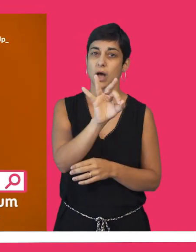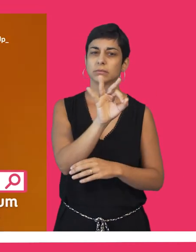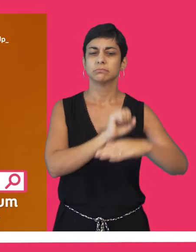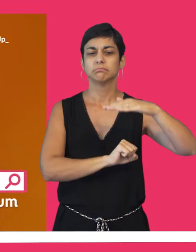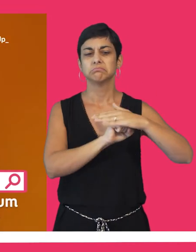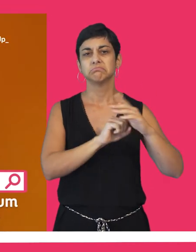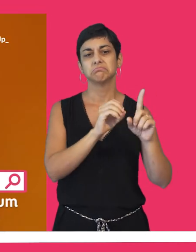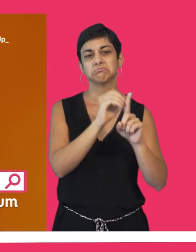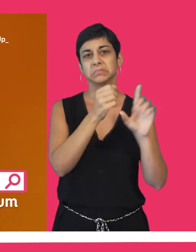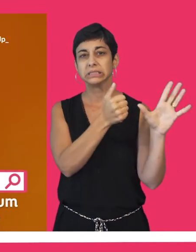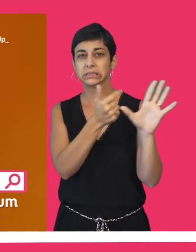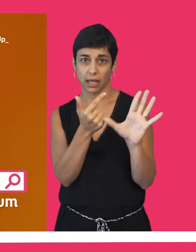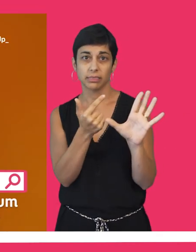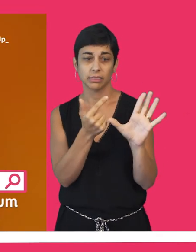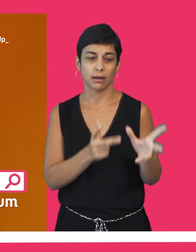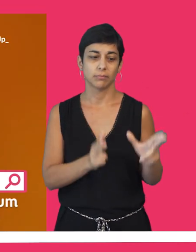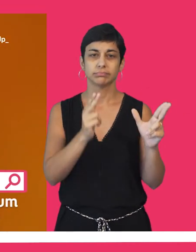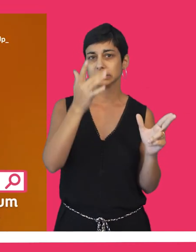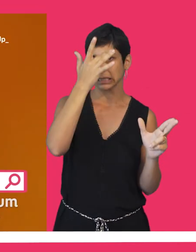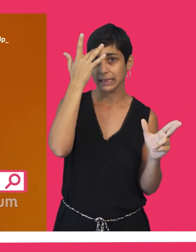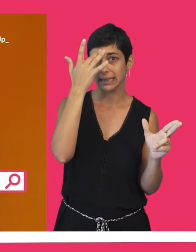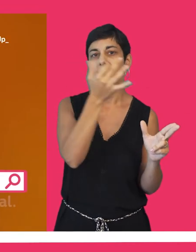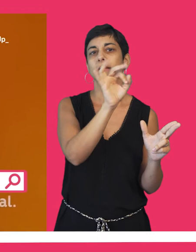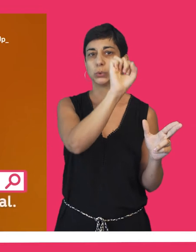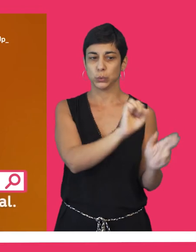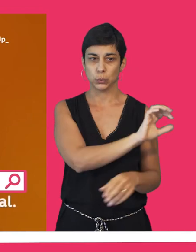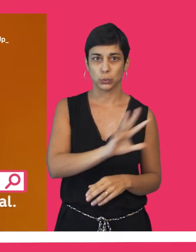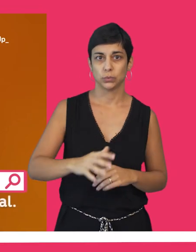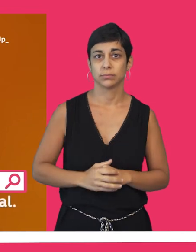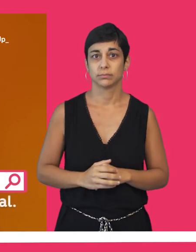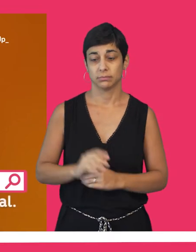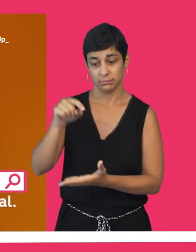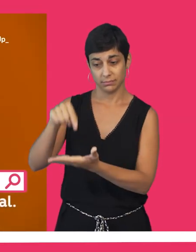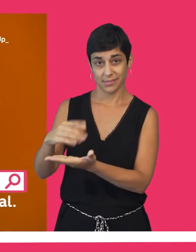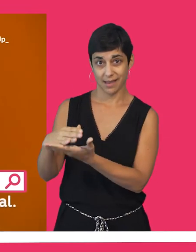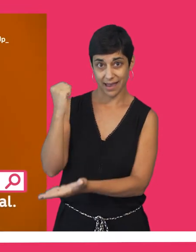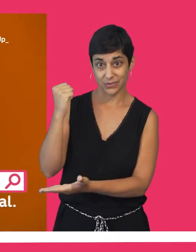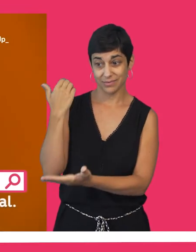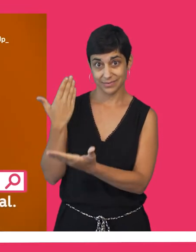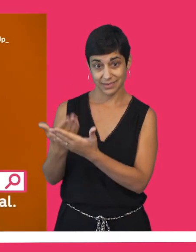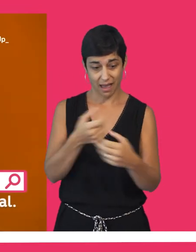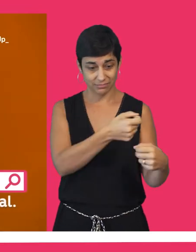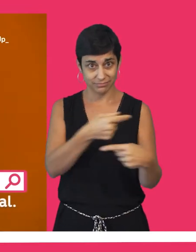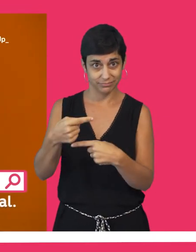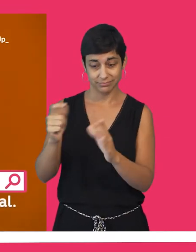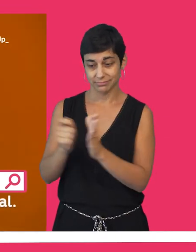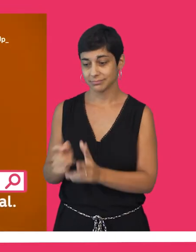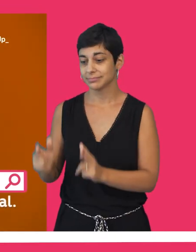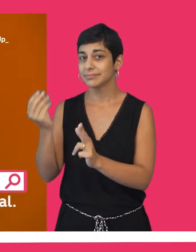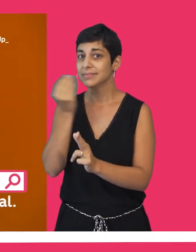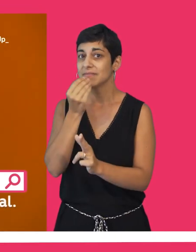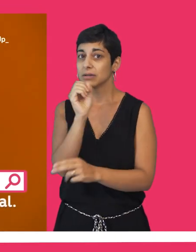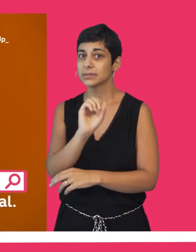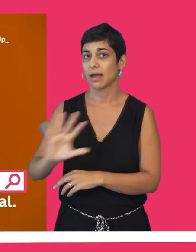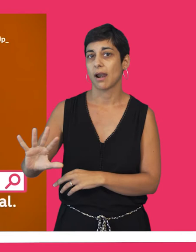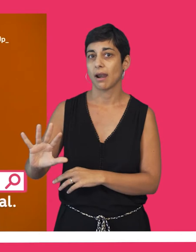maximum à 6 ou 7 en plein été sur la Côte d'Azur. Et ça, c'est quand c'est l'hiver austral. L'été,